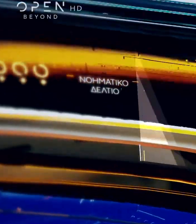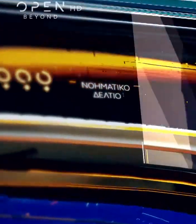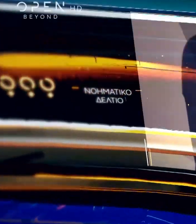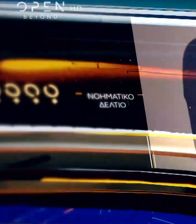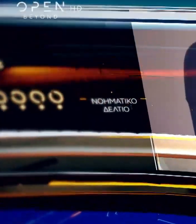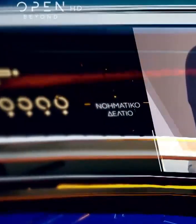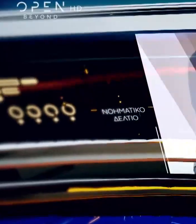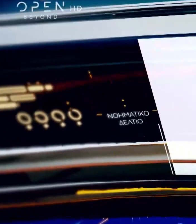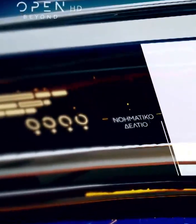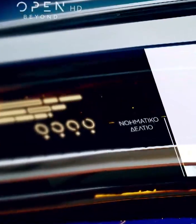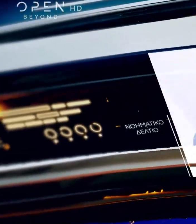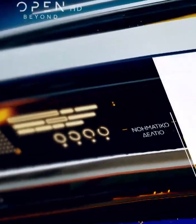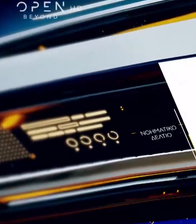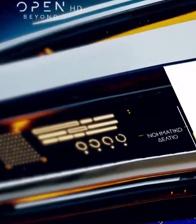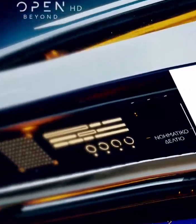Υπότιτλοι AUTHORWAVE